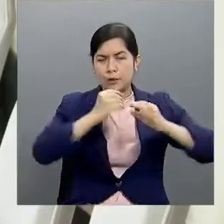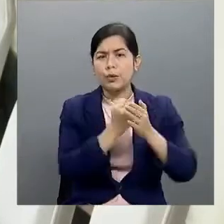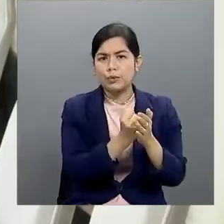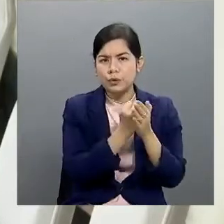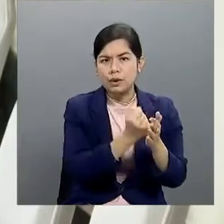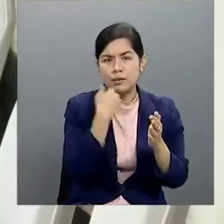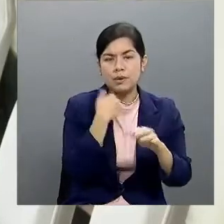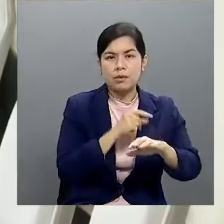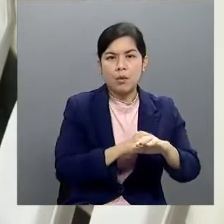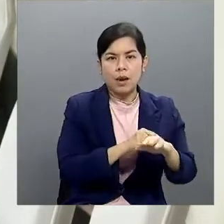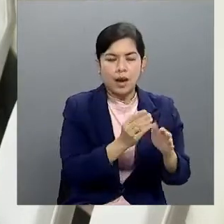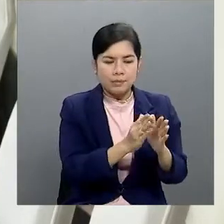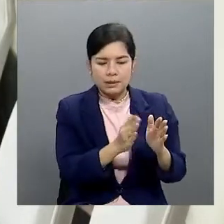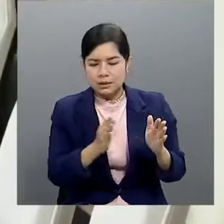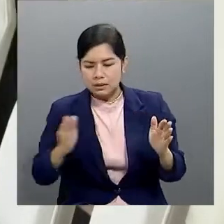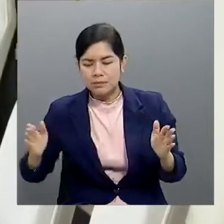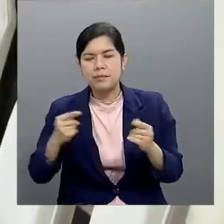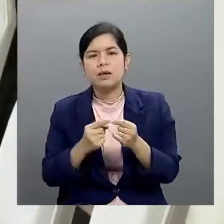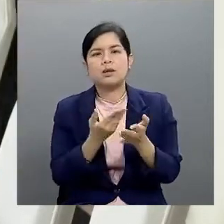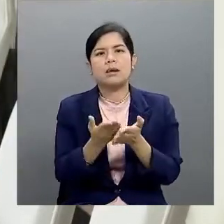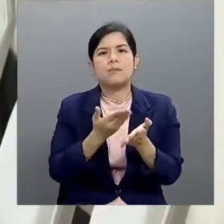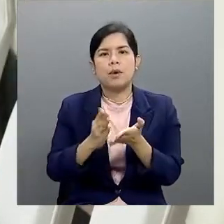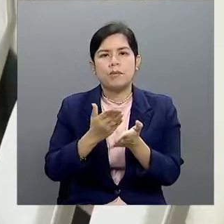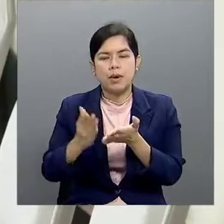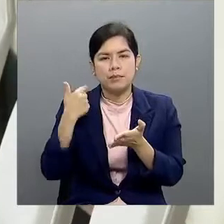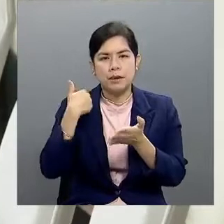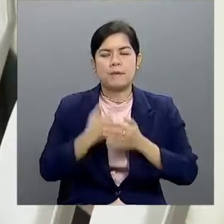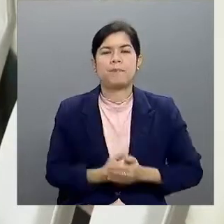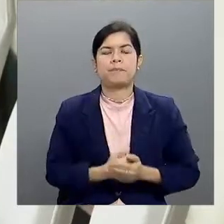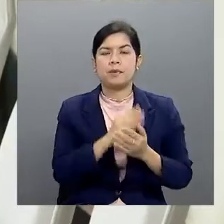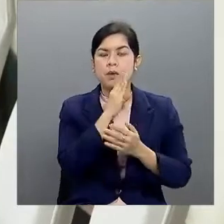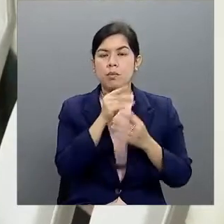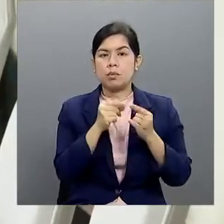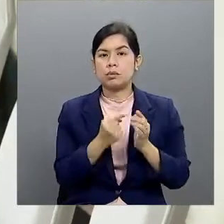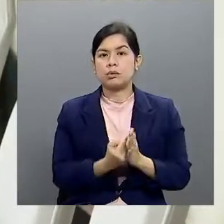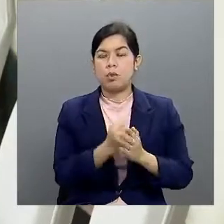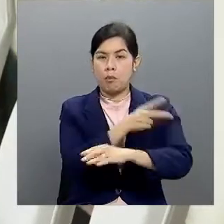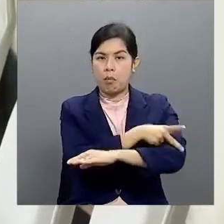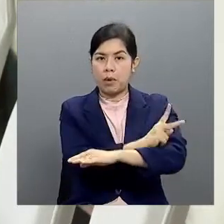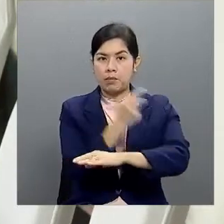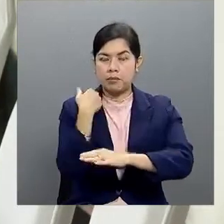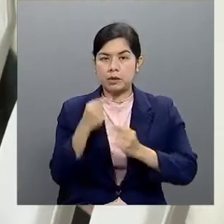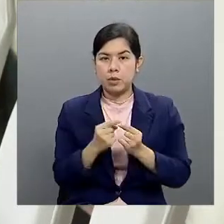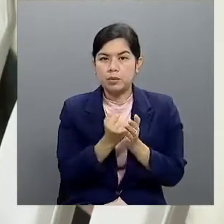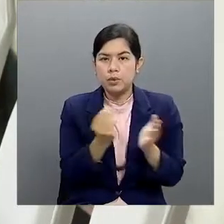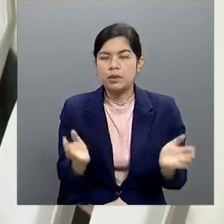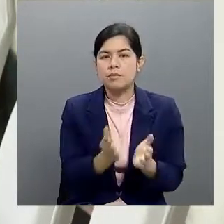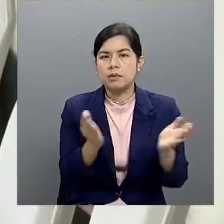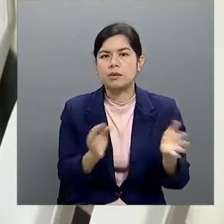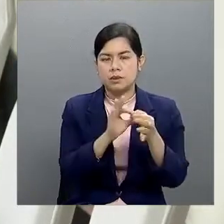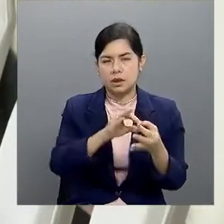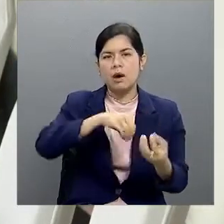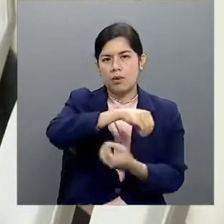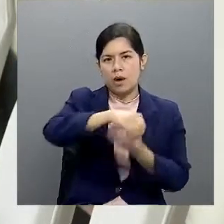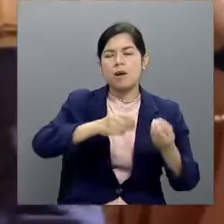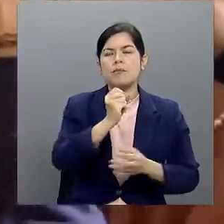ออกไปก่อนนะคะส่วนภูเก็ตโมเดลนั้นถ้าเกิดจะต้องผลักดันก็ไม่ได้ขัดข้องนะคะแต่ต้องให้แน่ใจว่ามีความปลอดภัย